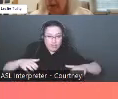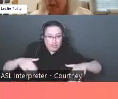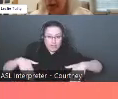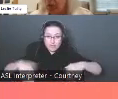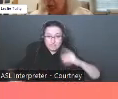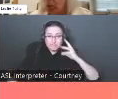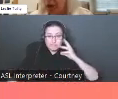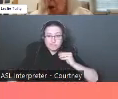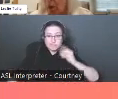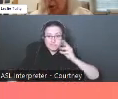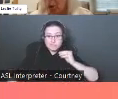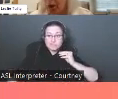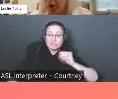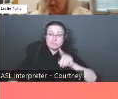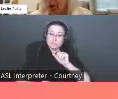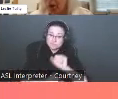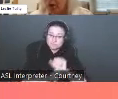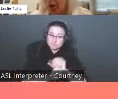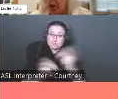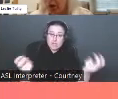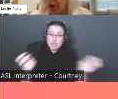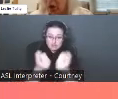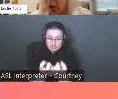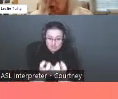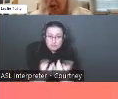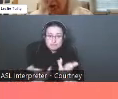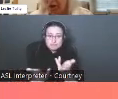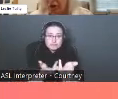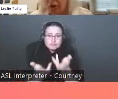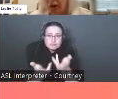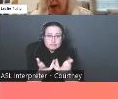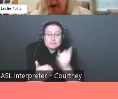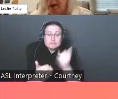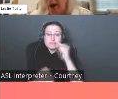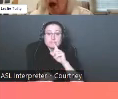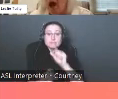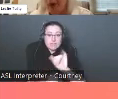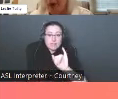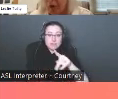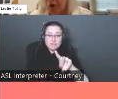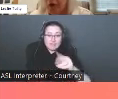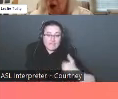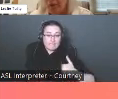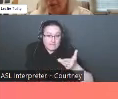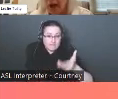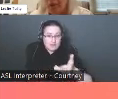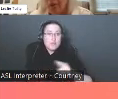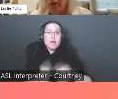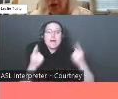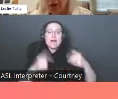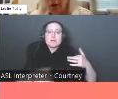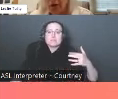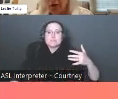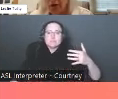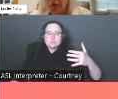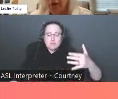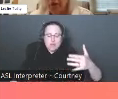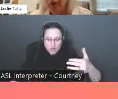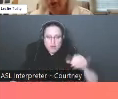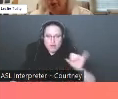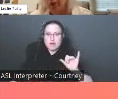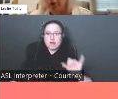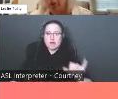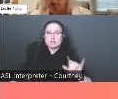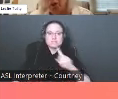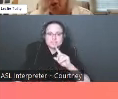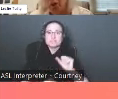frappée. Et j'ai dû vraiment y réfléchir parce qu'à l'époque, ça ne comptait pas comme un enjeu dans la thérapie